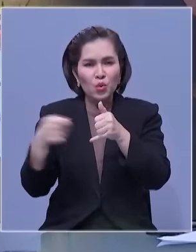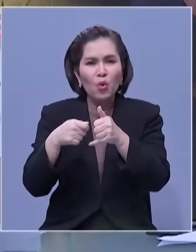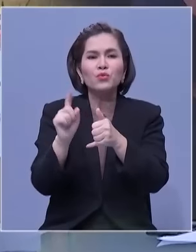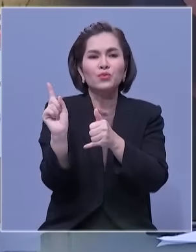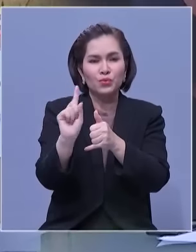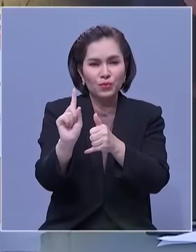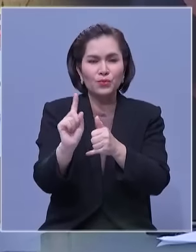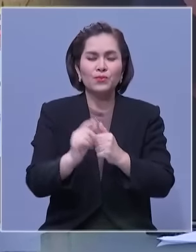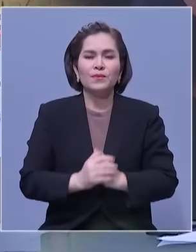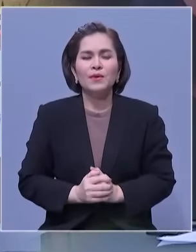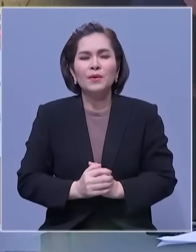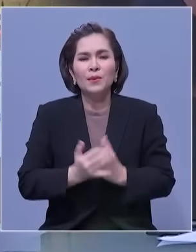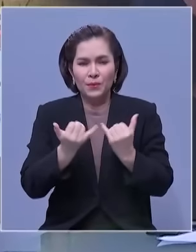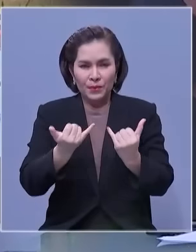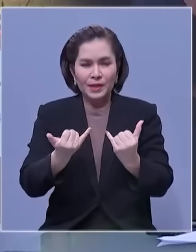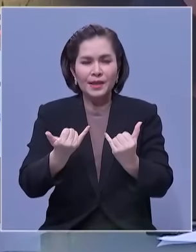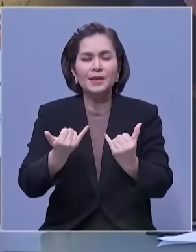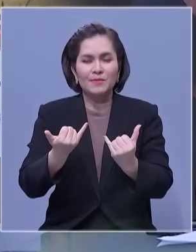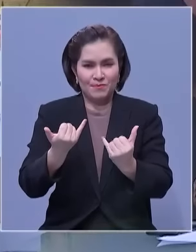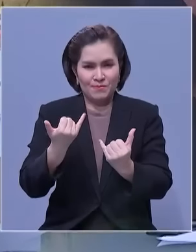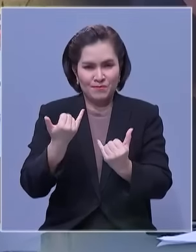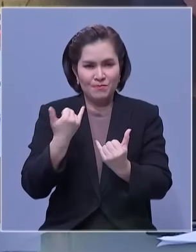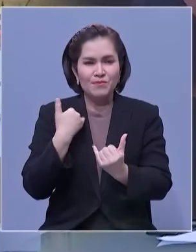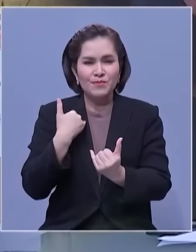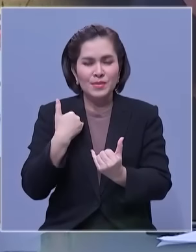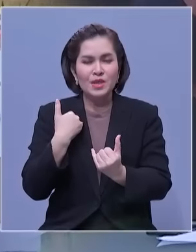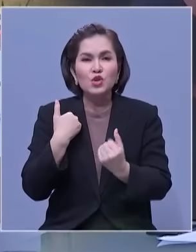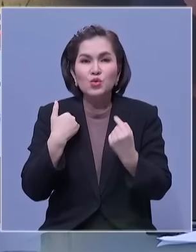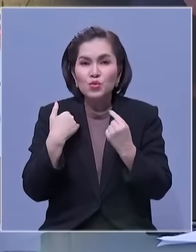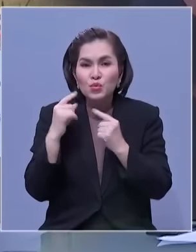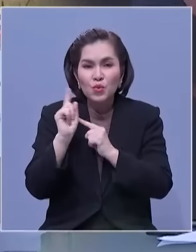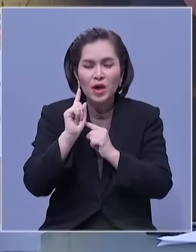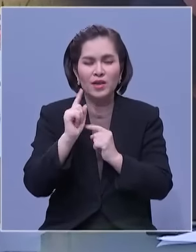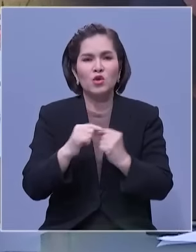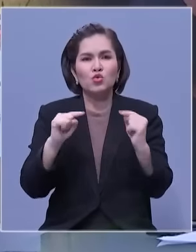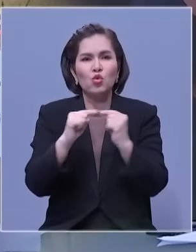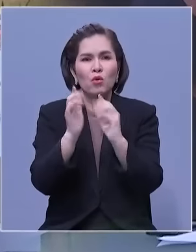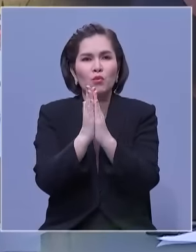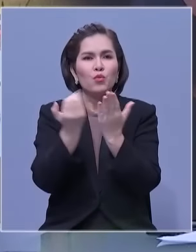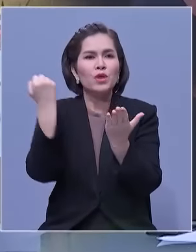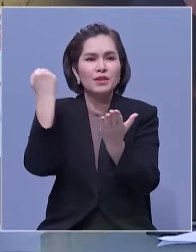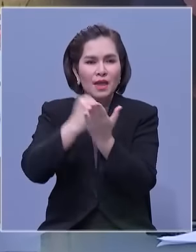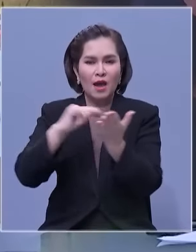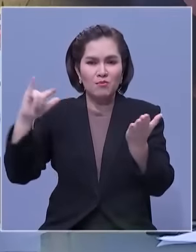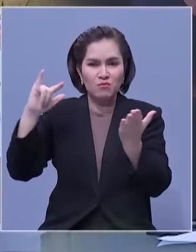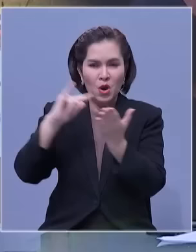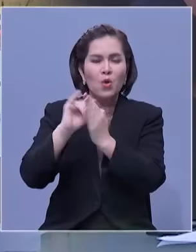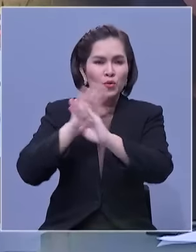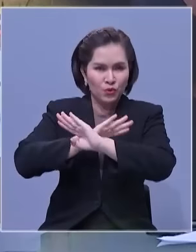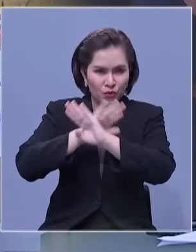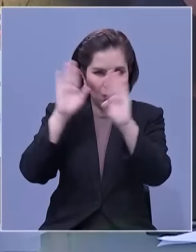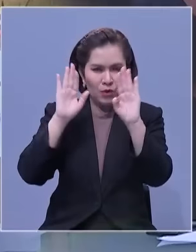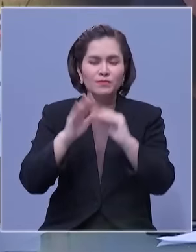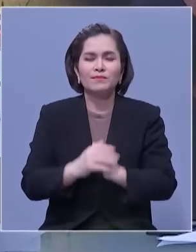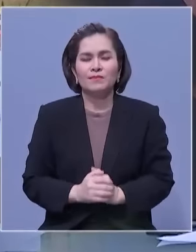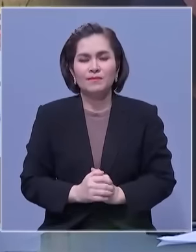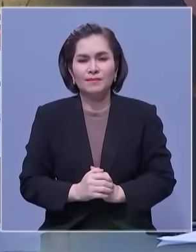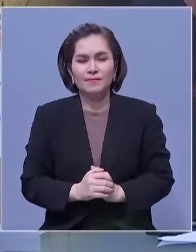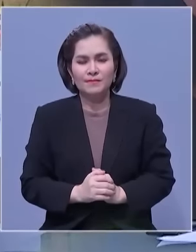สุดวันนี้มาแล้วนะคุณจอย ใช่คือวันนี้สุดท้ายมีการถอนวีซ่าแล้วนะสำหรับเดวิดนะคะซึ่งเดิม